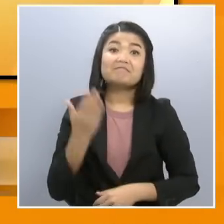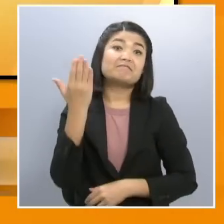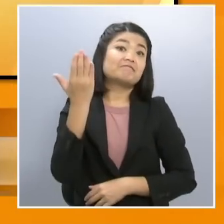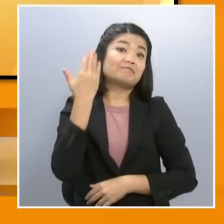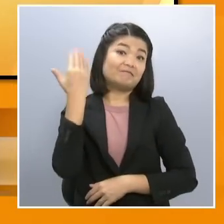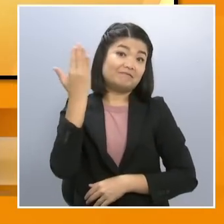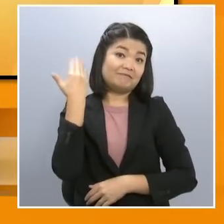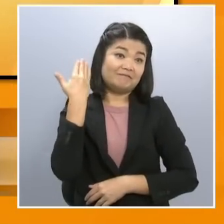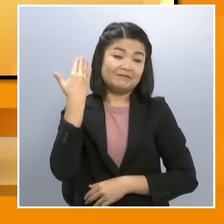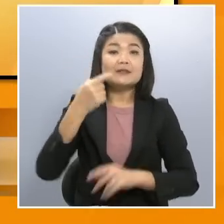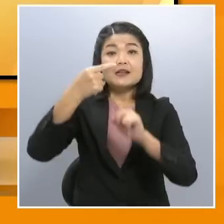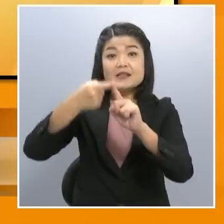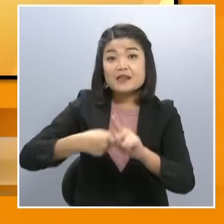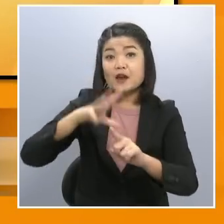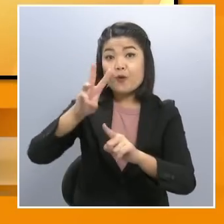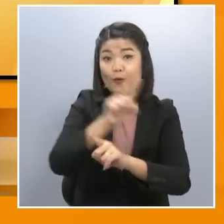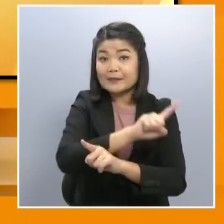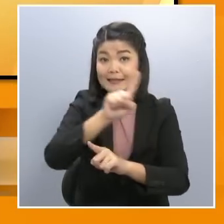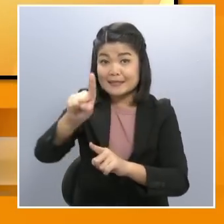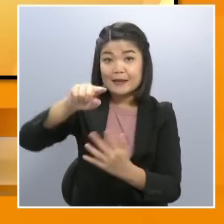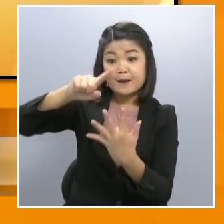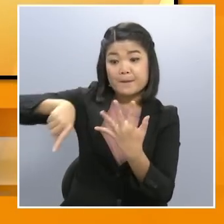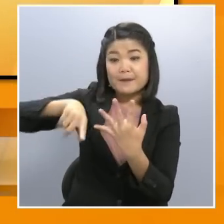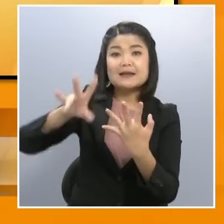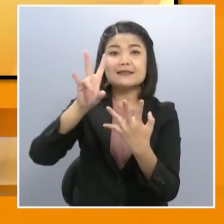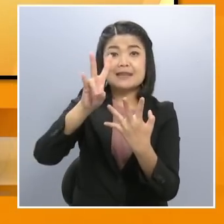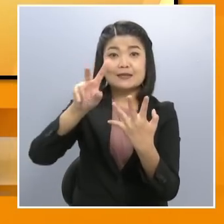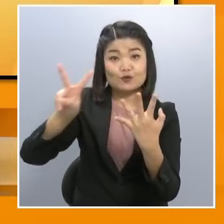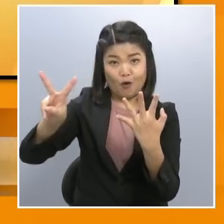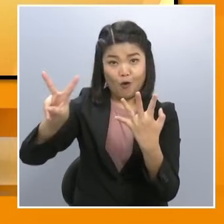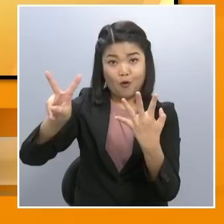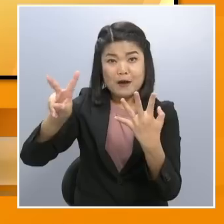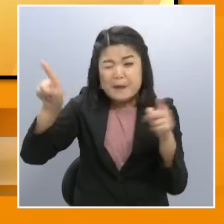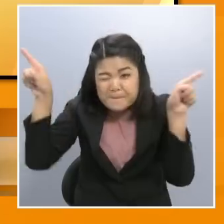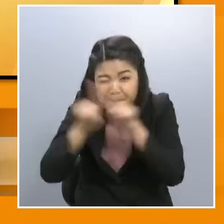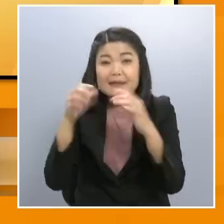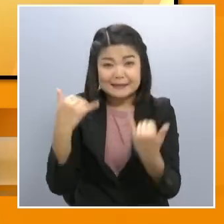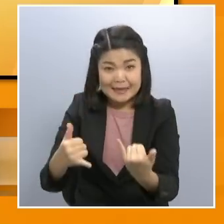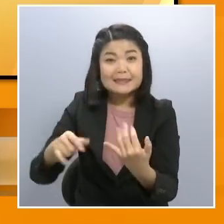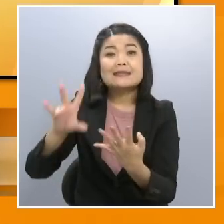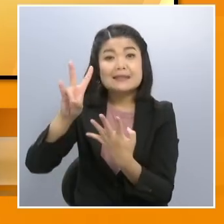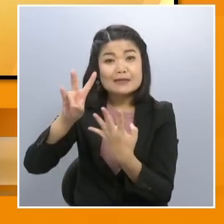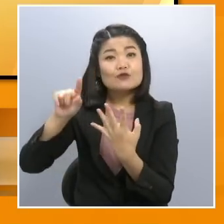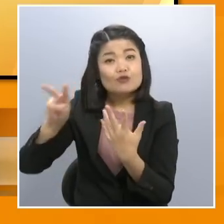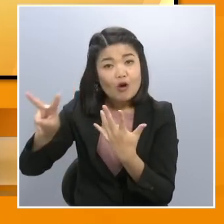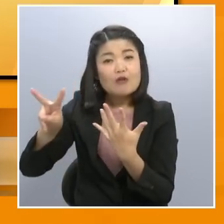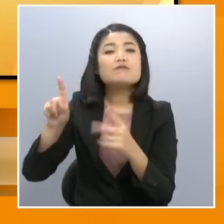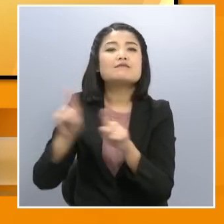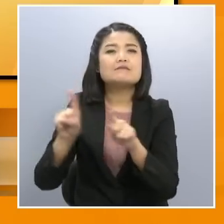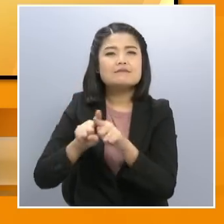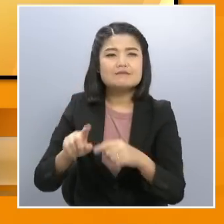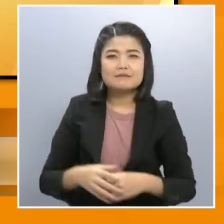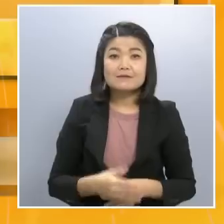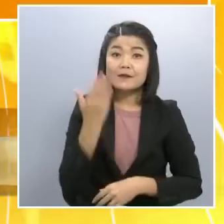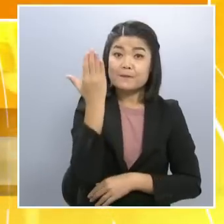นี ้งวดที่แล้ว1มิถุนายนลงท้ายด้วย72ค่ะเหมือนกันกับงวดนี้ลงท้าย72เหมือนกันค่ะ งวด